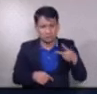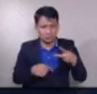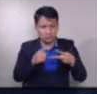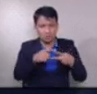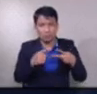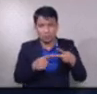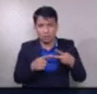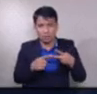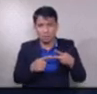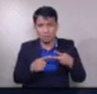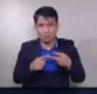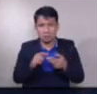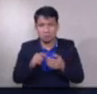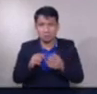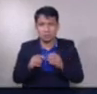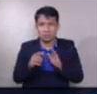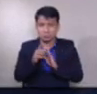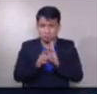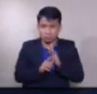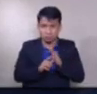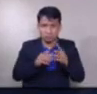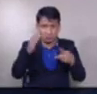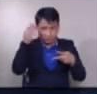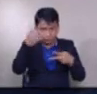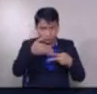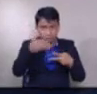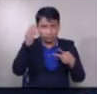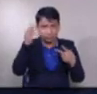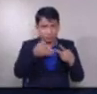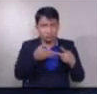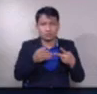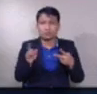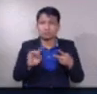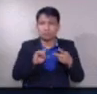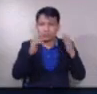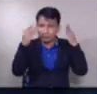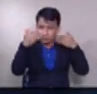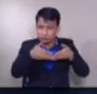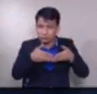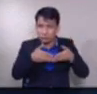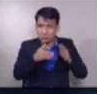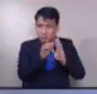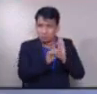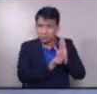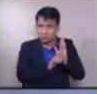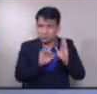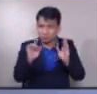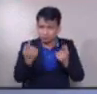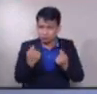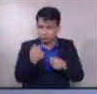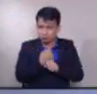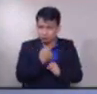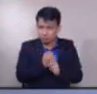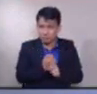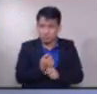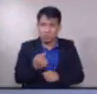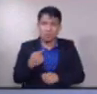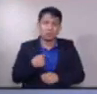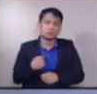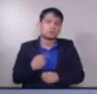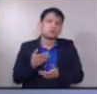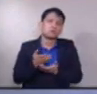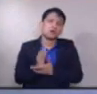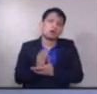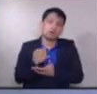panukalang batas na gusto mong bigyan ng prioridad kung mapunta ka sa Senado? Sana po kung bigyan ako ng